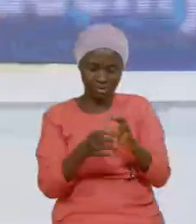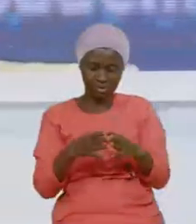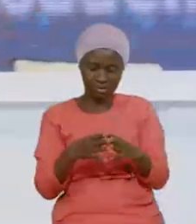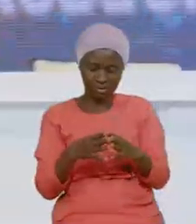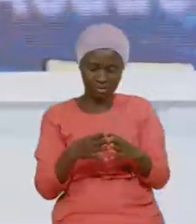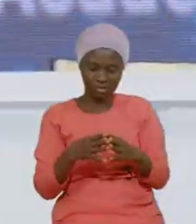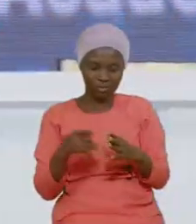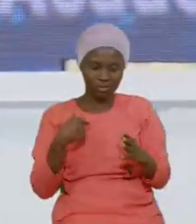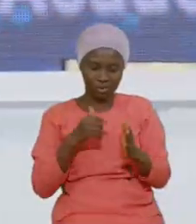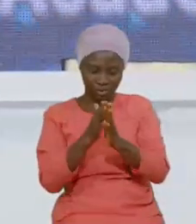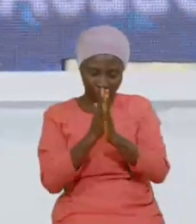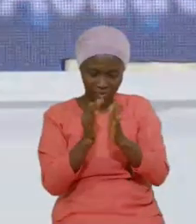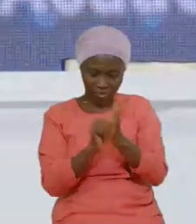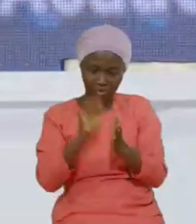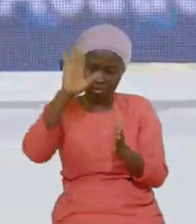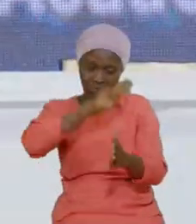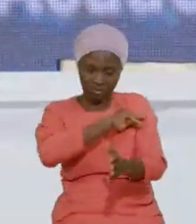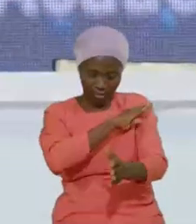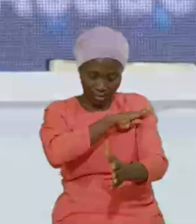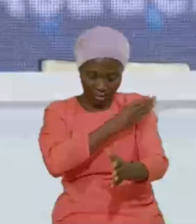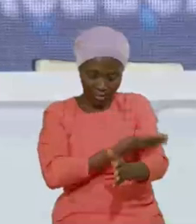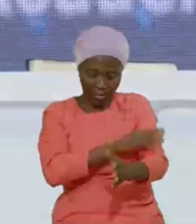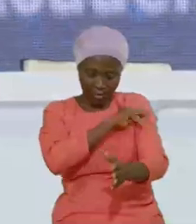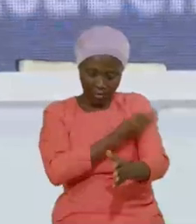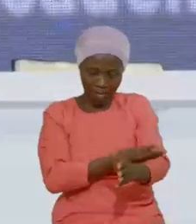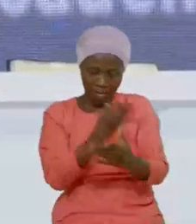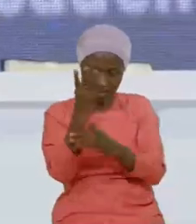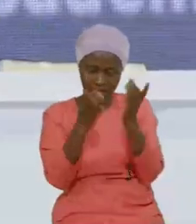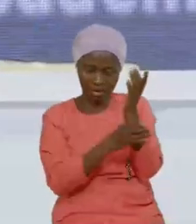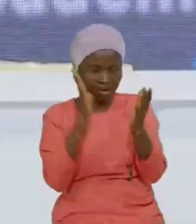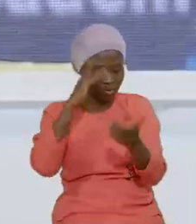nous te remercions parce que tu nous as appelés pour le changement.